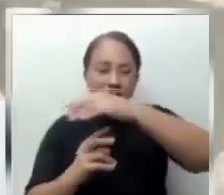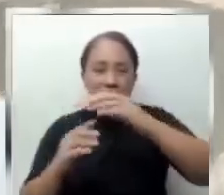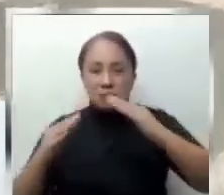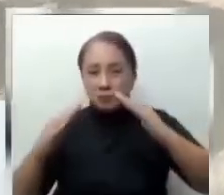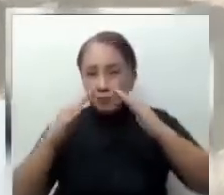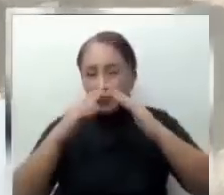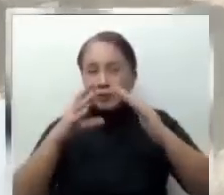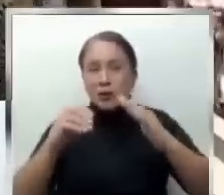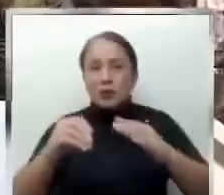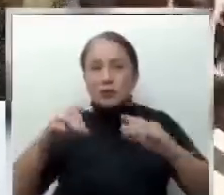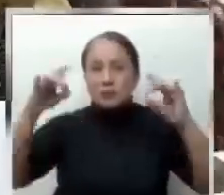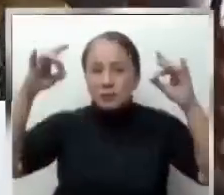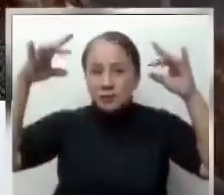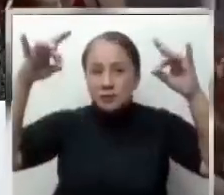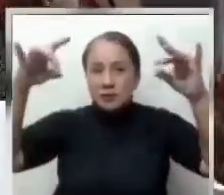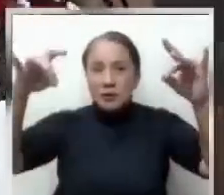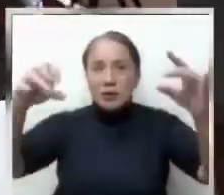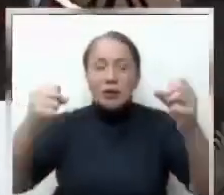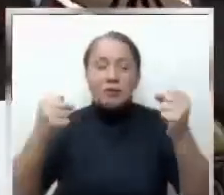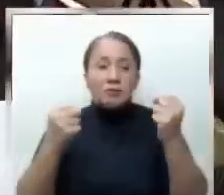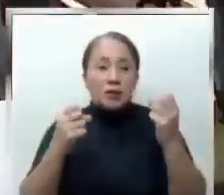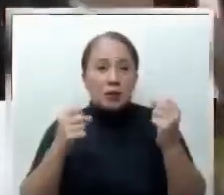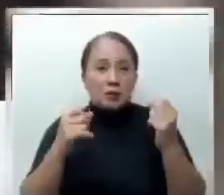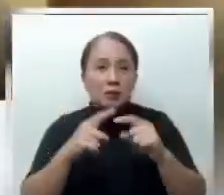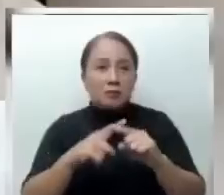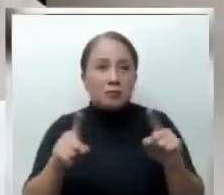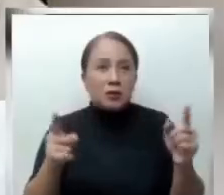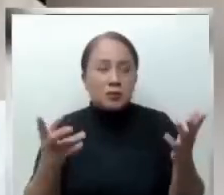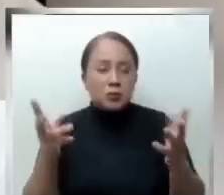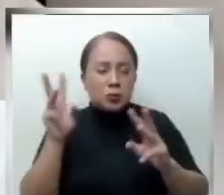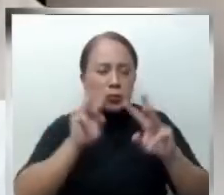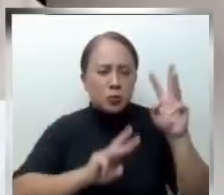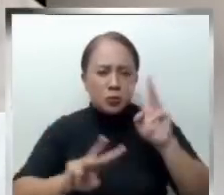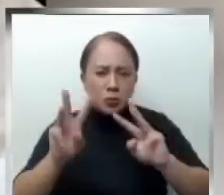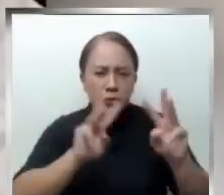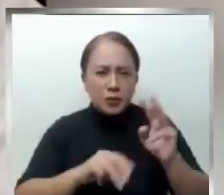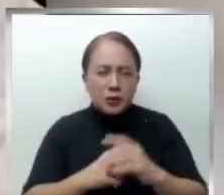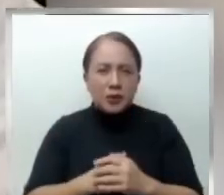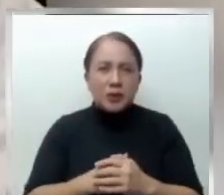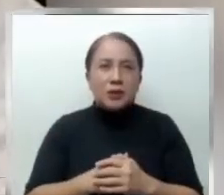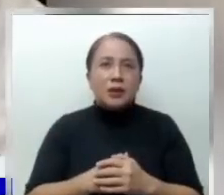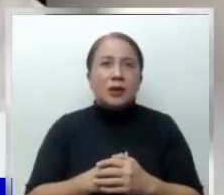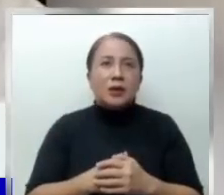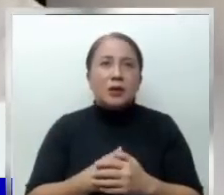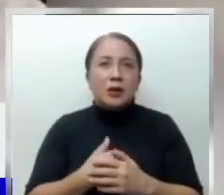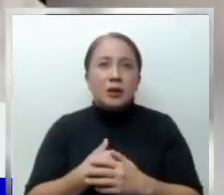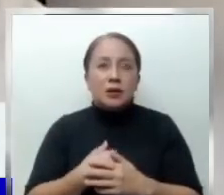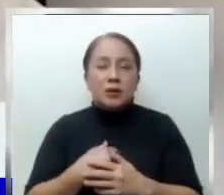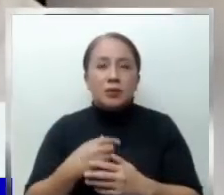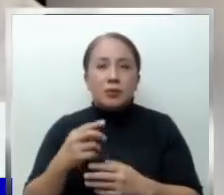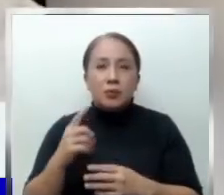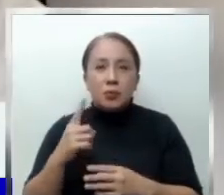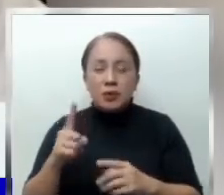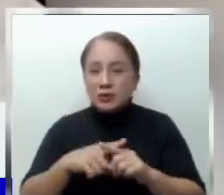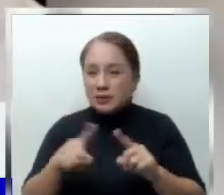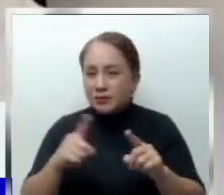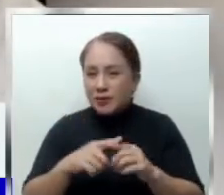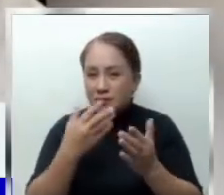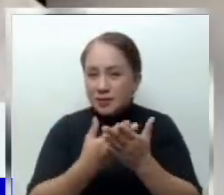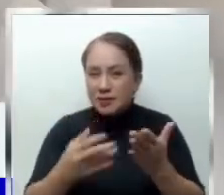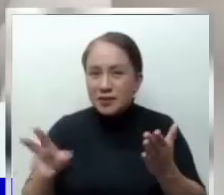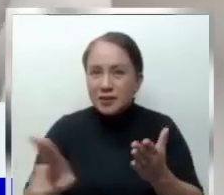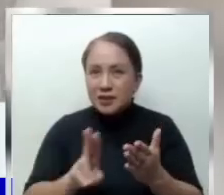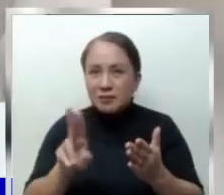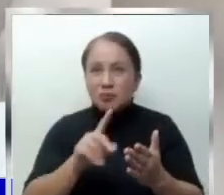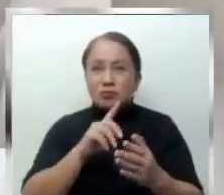kasing tao na nakunan sa viral video, pero wala raw dapat ipangamba. Footboards po ang ginamit dyan. So talagang may vibration